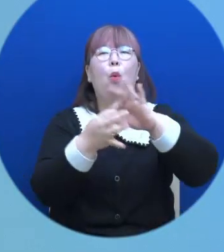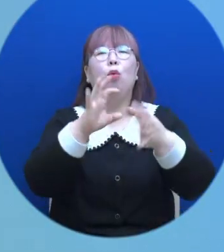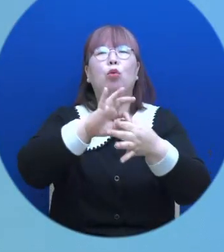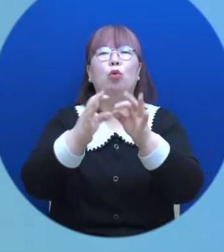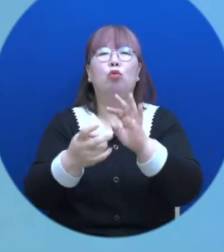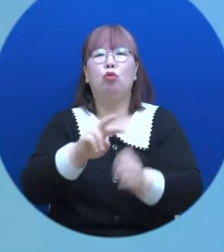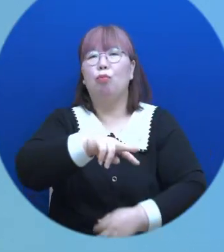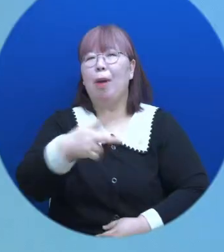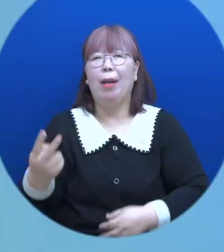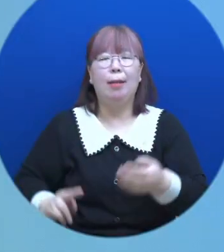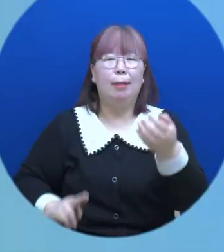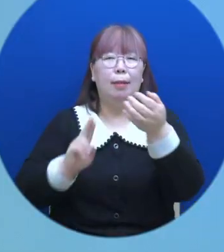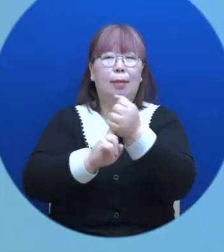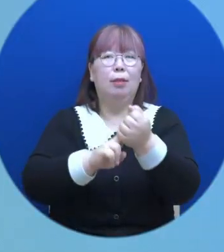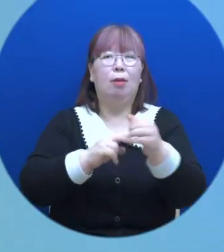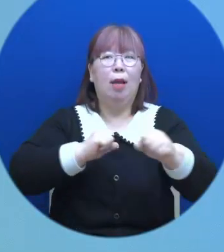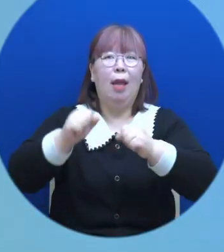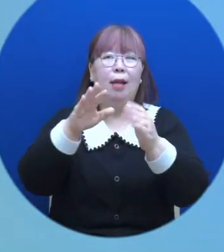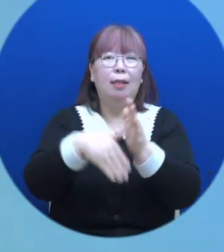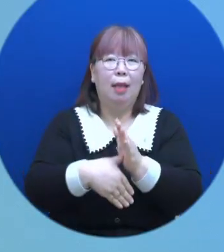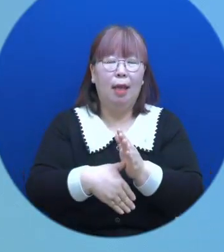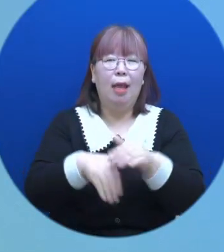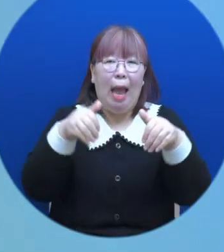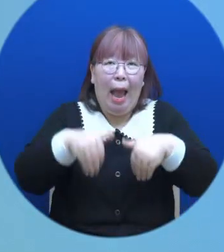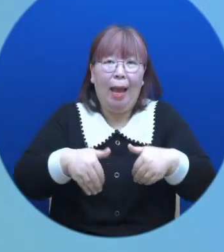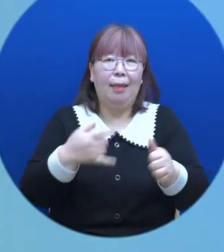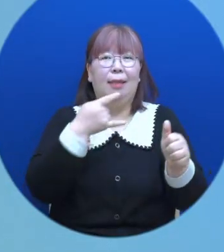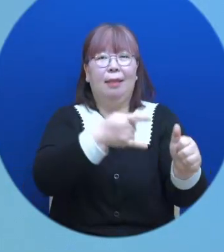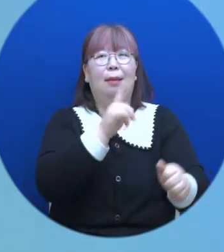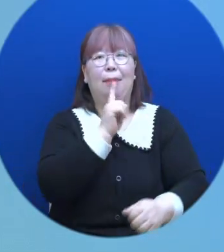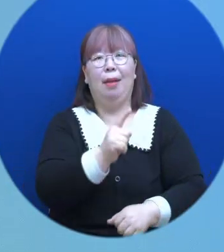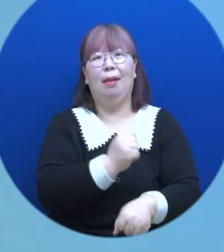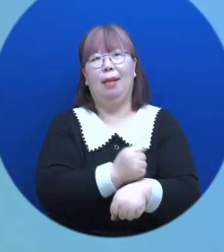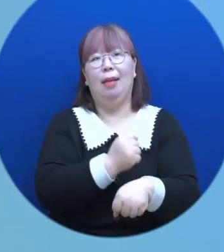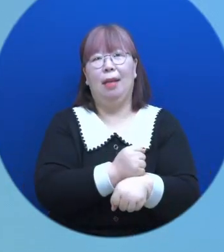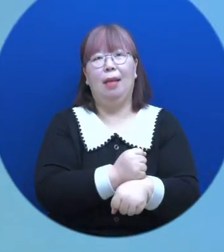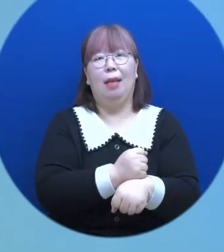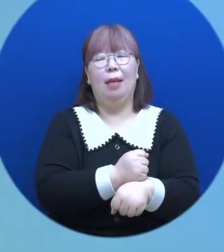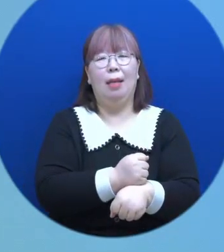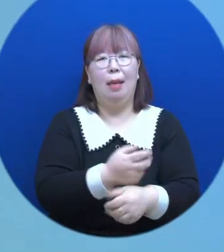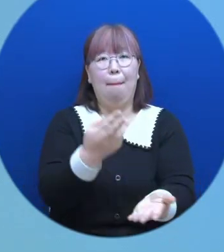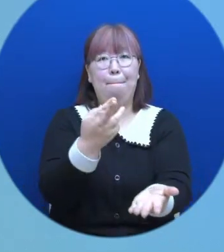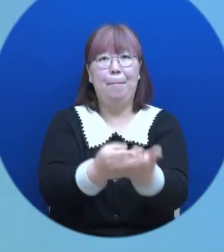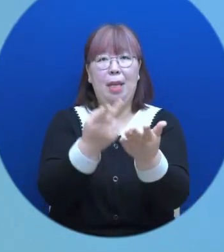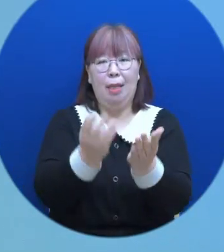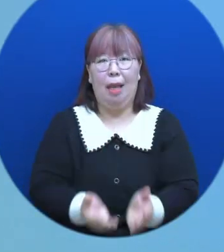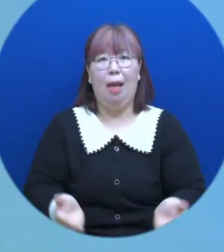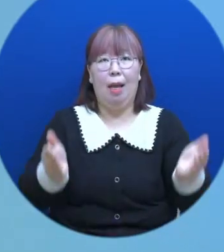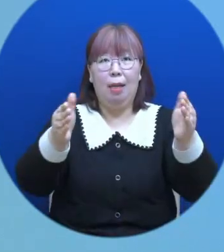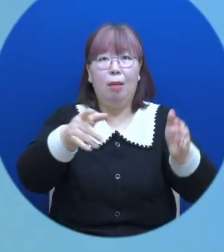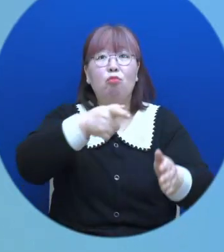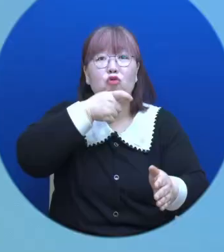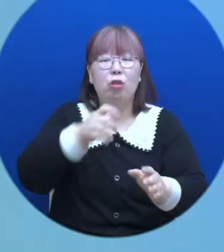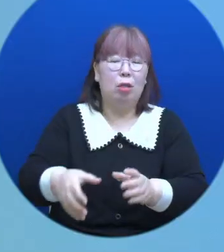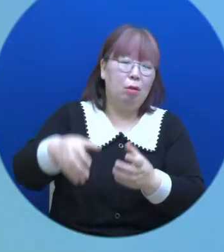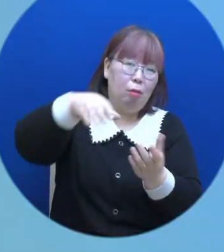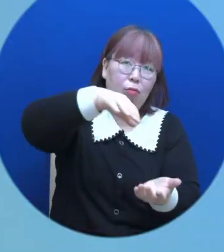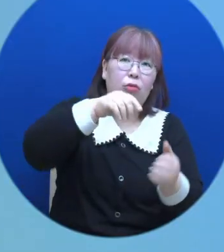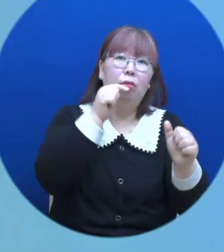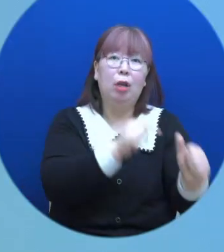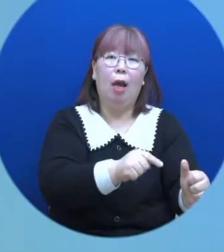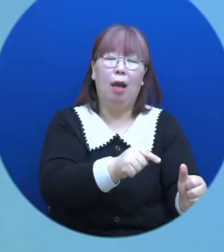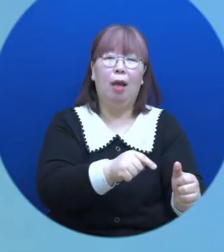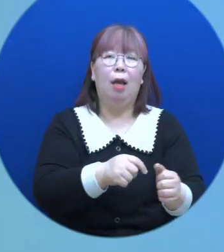행할 때 하인들에게 말합니다. 빈 항아리에 물을 부으라.